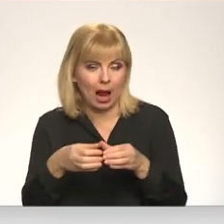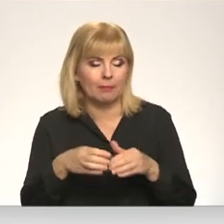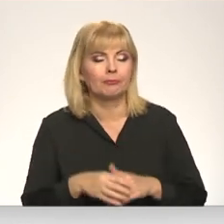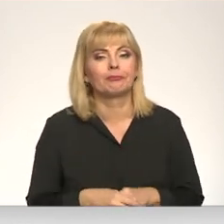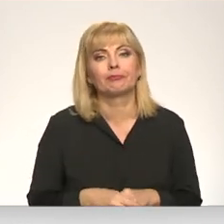televīzija.